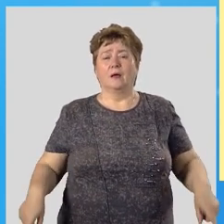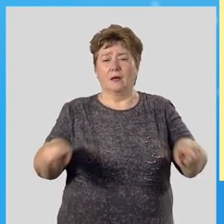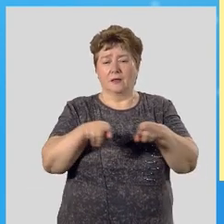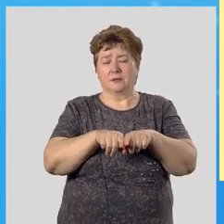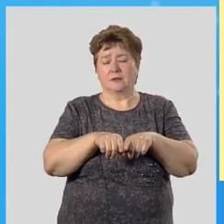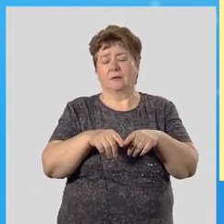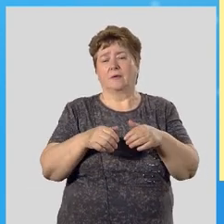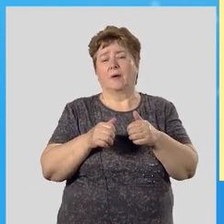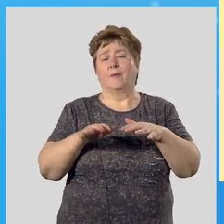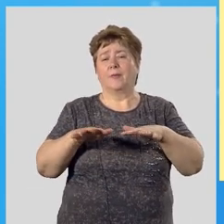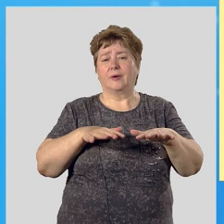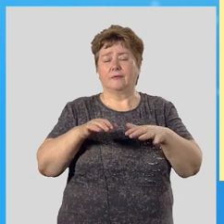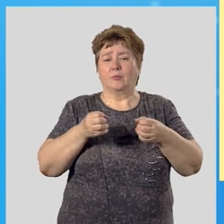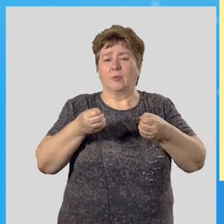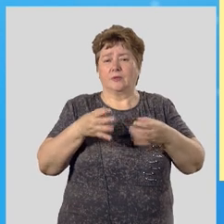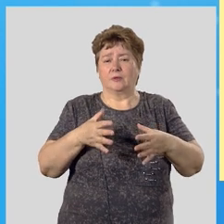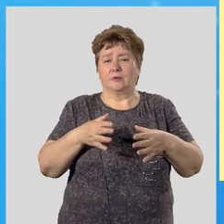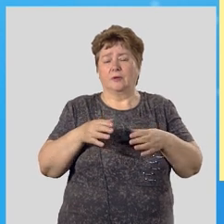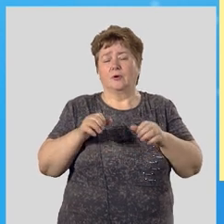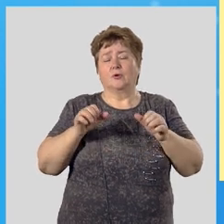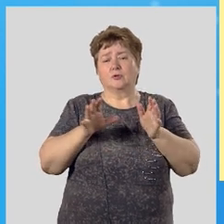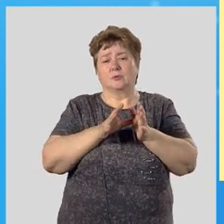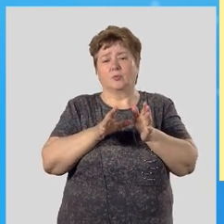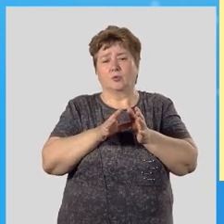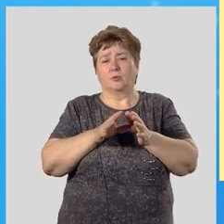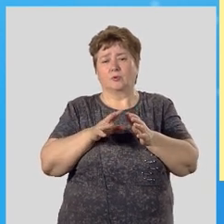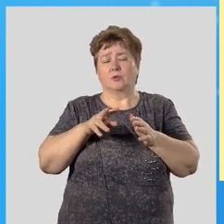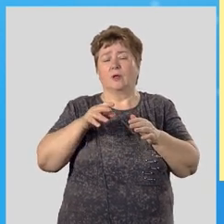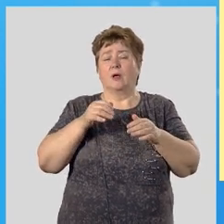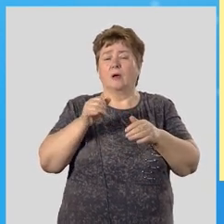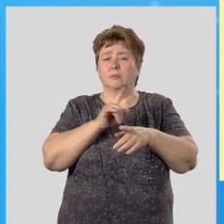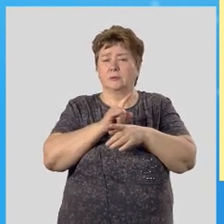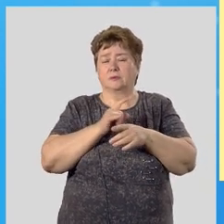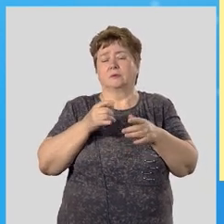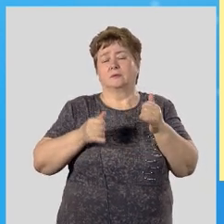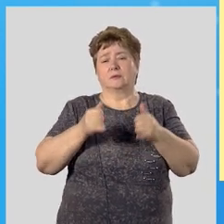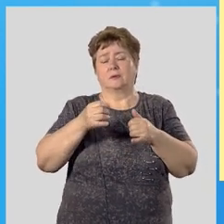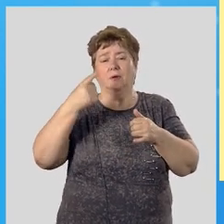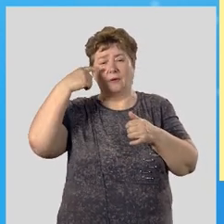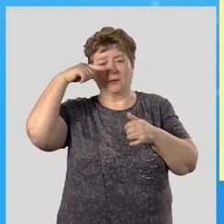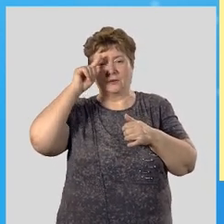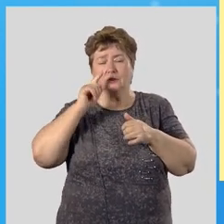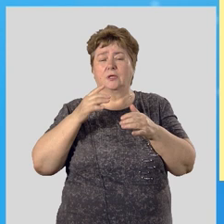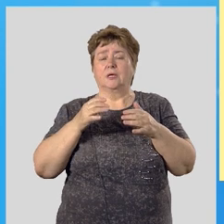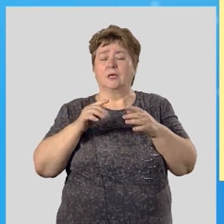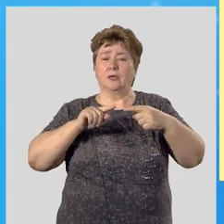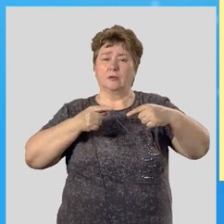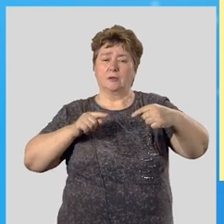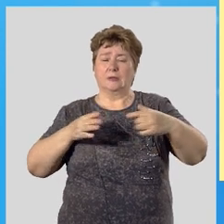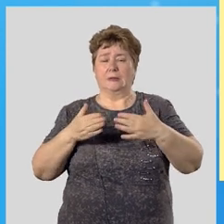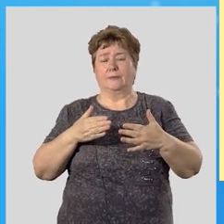Также передвигаются простейшие с помощью ложноножек, ресничек или